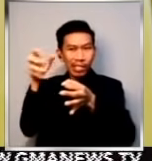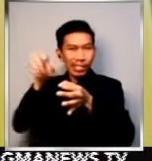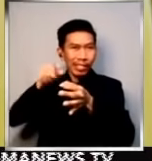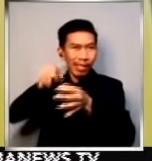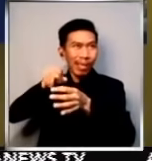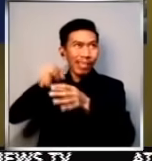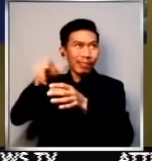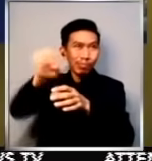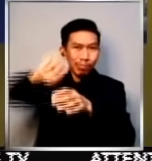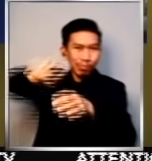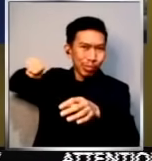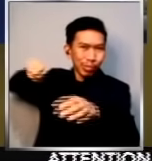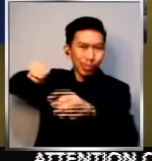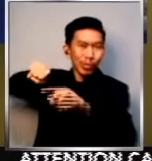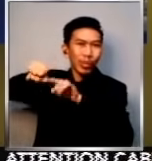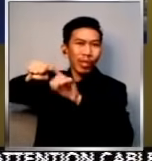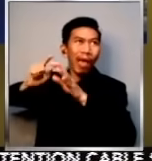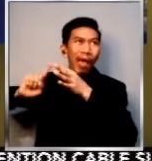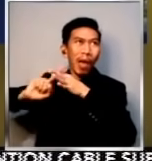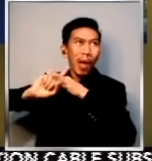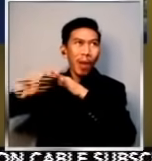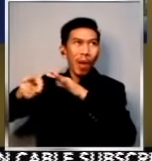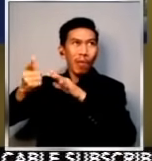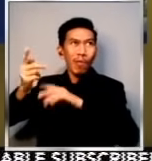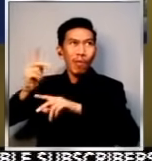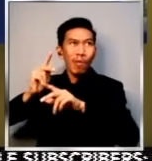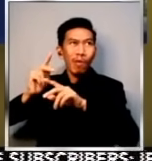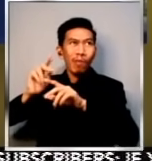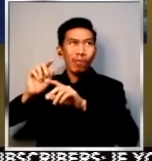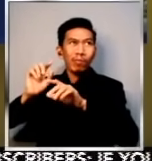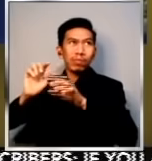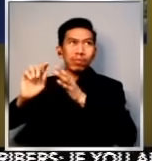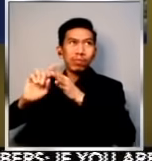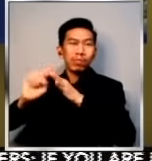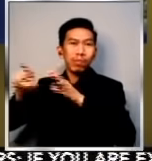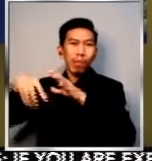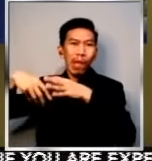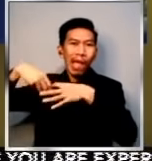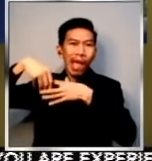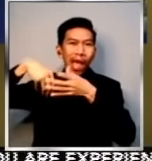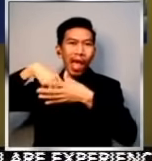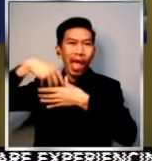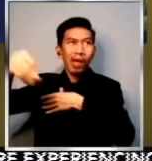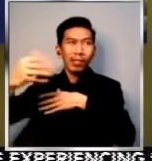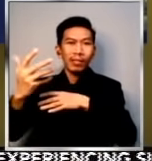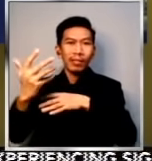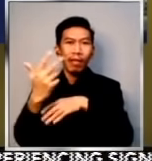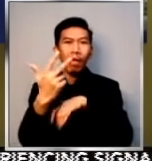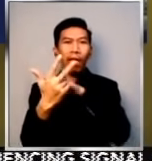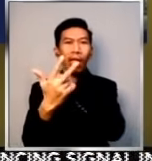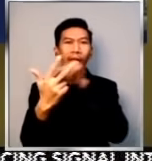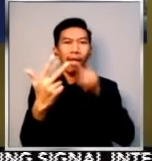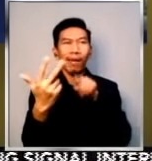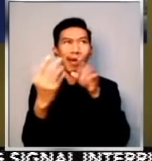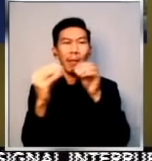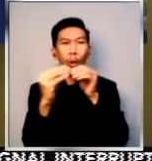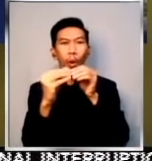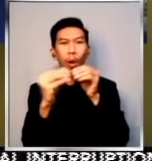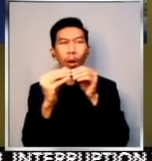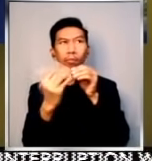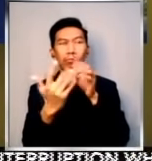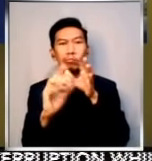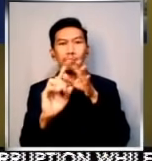nangyari. Nagtatakbo na siya papalabas ng estasyon. May 3 preso pa na sumunod sa kanya. Isang preso pa ang